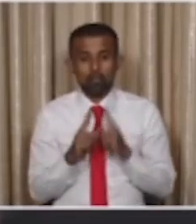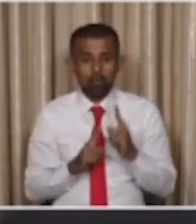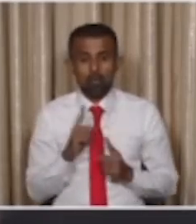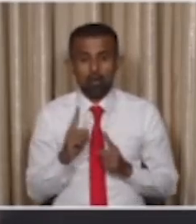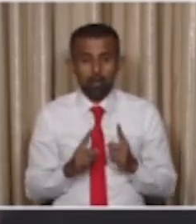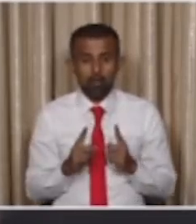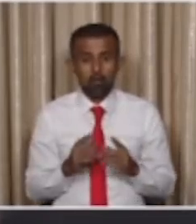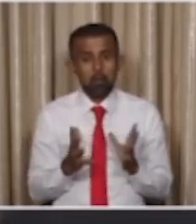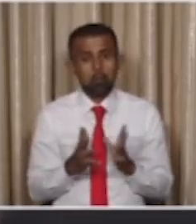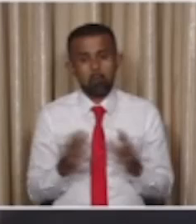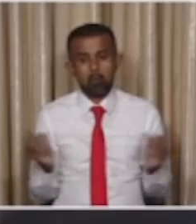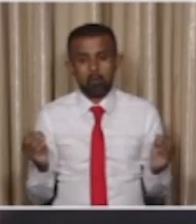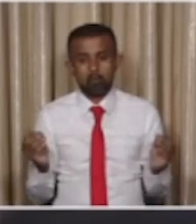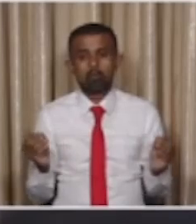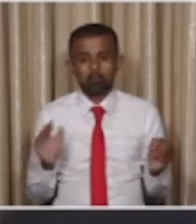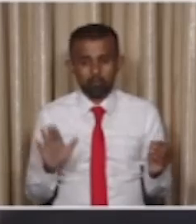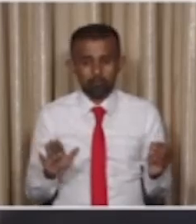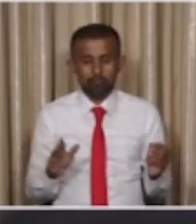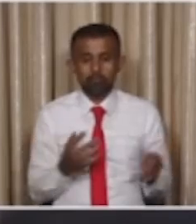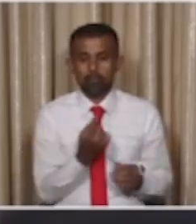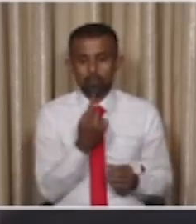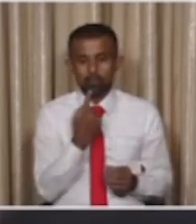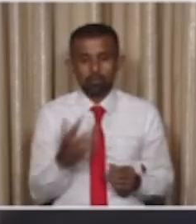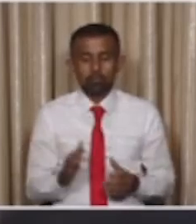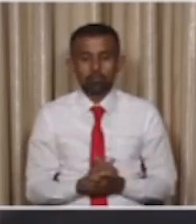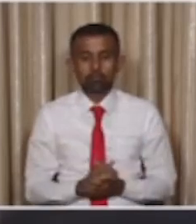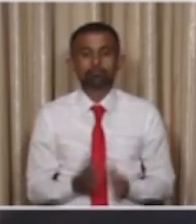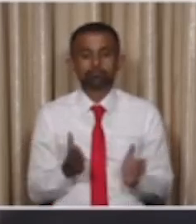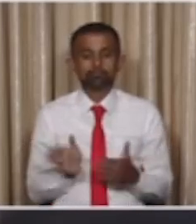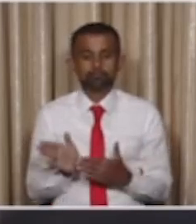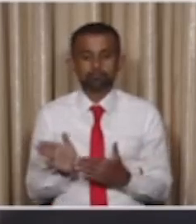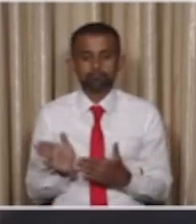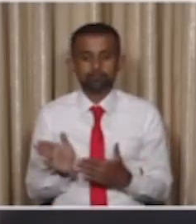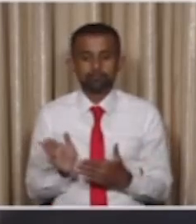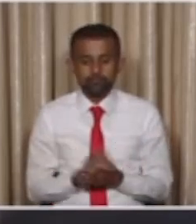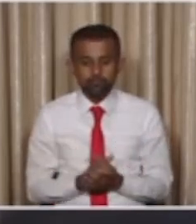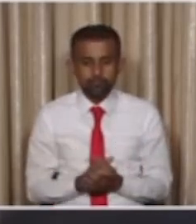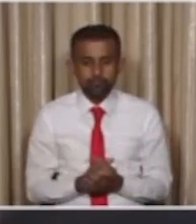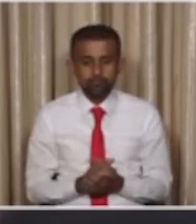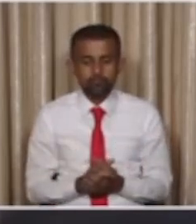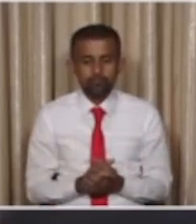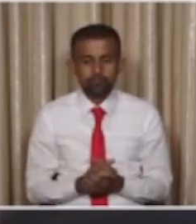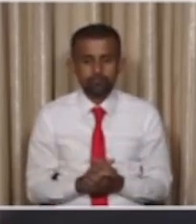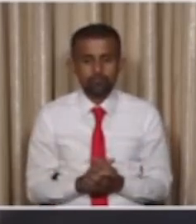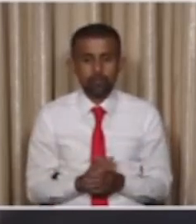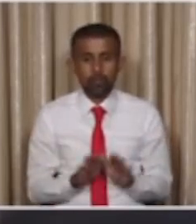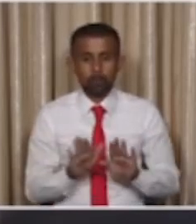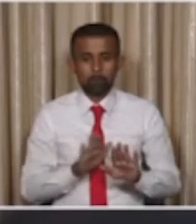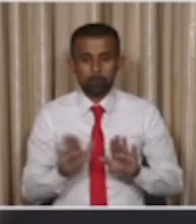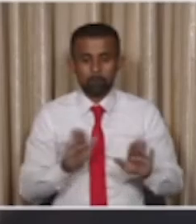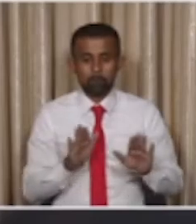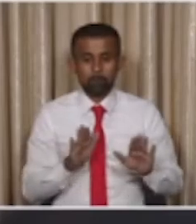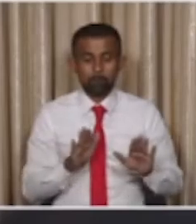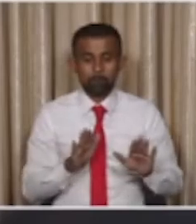කරලා විසඳ ගන්න ඕනේ කියලා කියලා තියෙනවා. ඊට පස්සේ ඔවුන් කියලා තියෙනවා මේ මැනේජ්මන්ට්